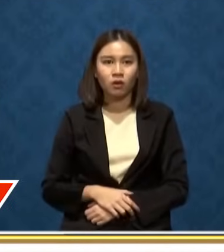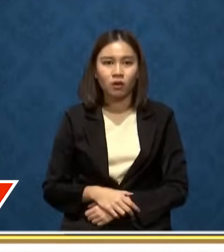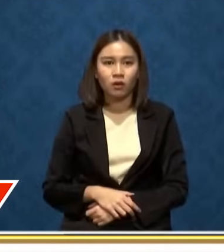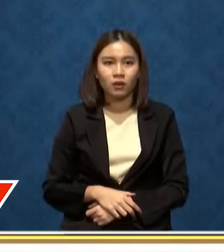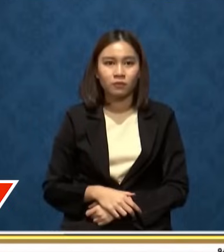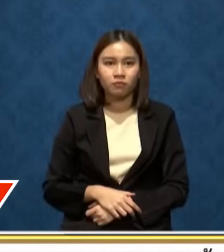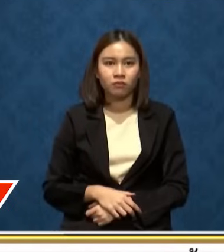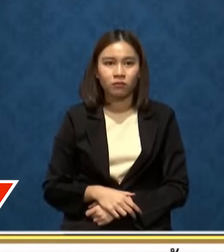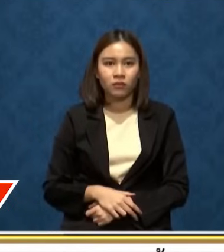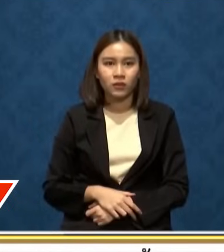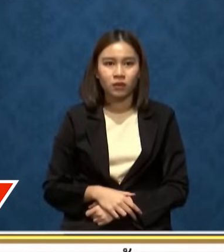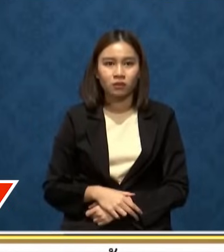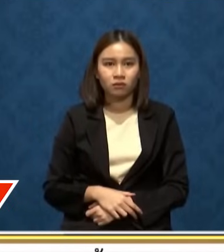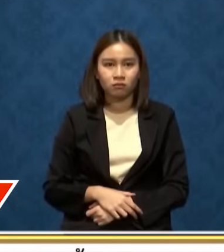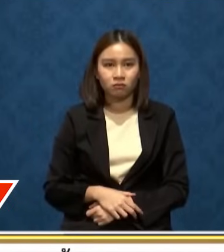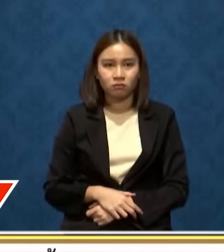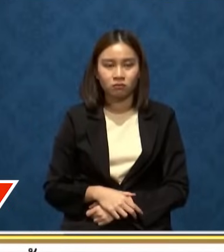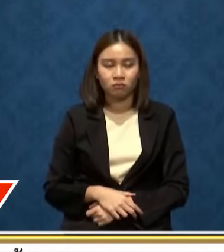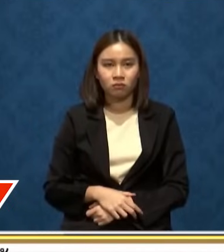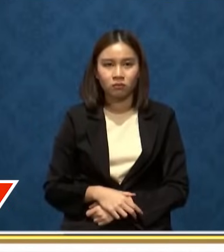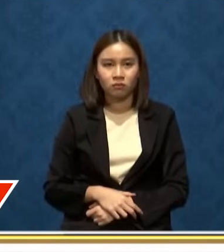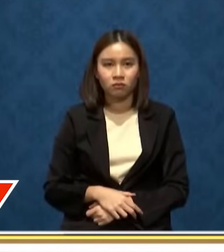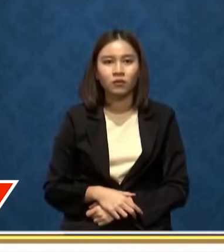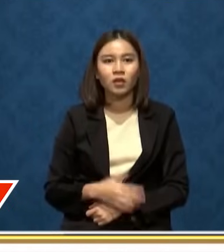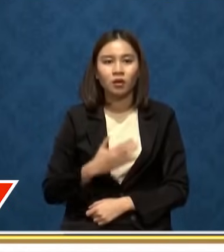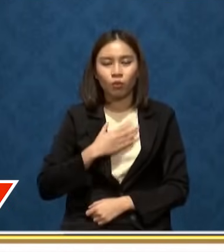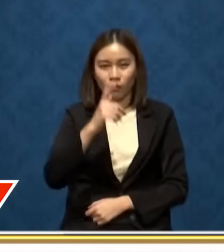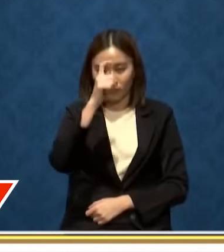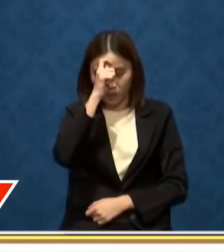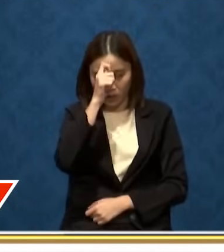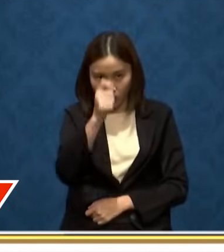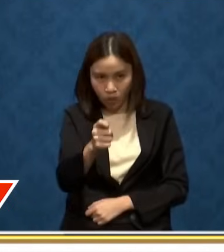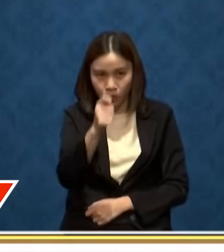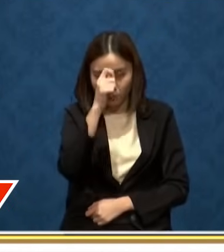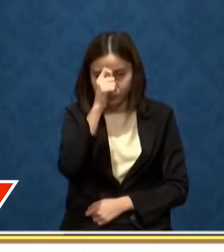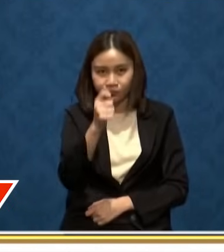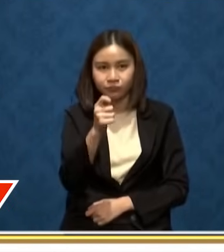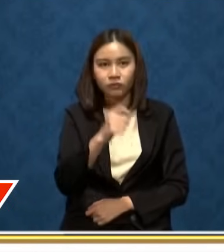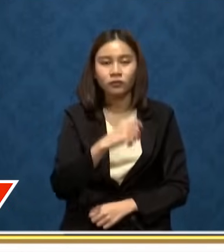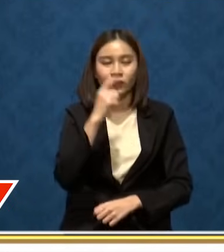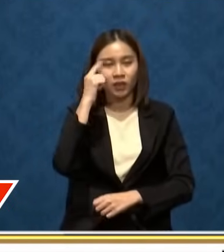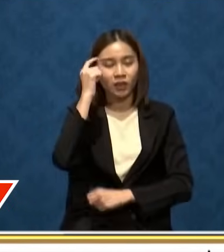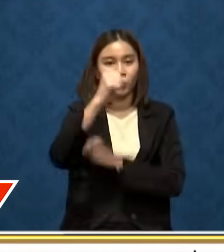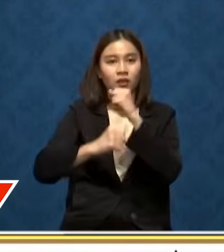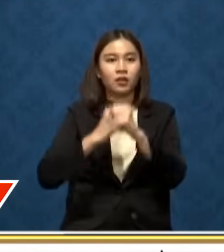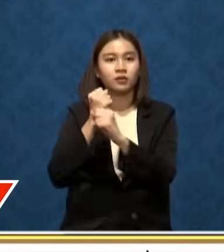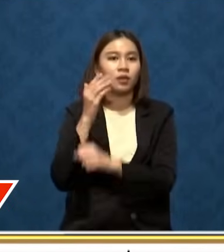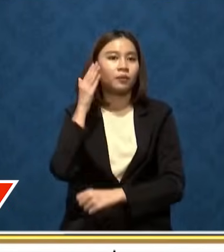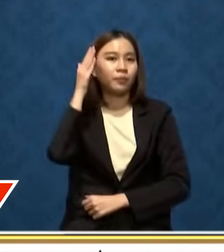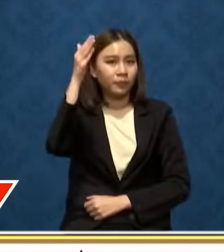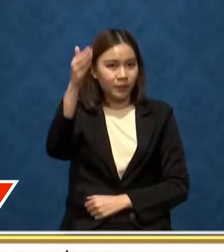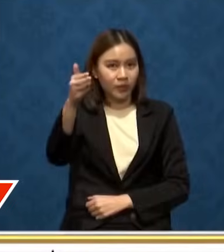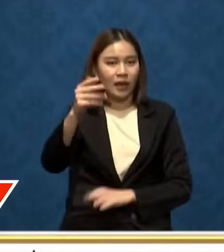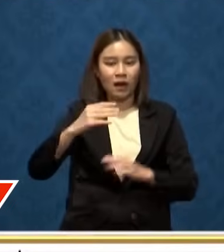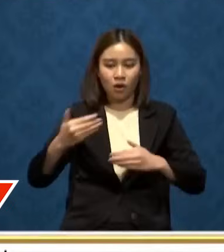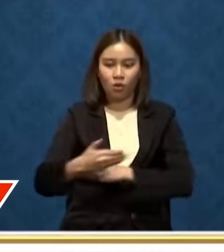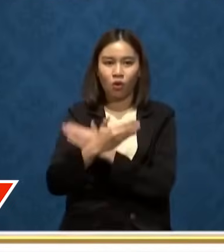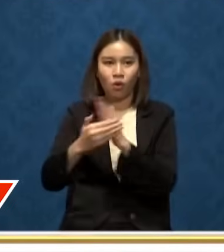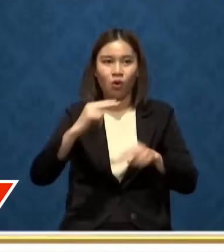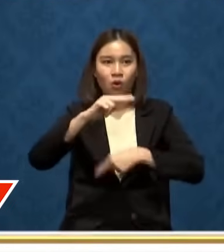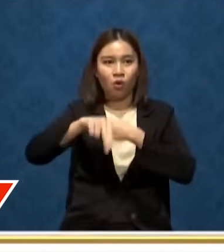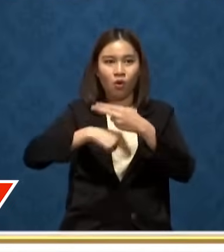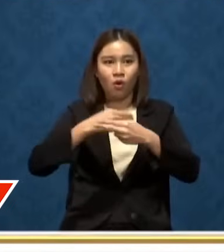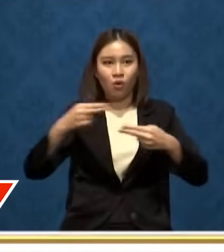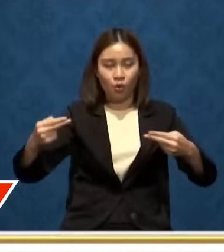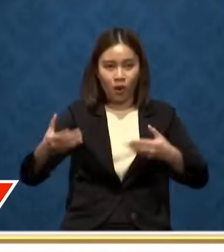าไม่กล้าสอนสังฆราชผมเคารพอาจารย์ผมคิดว่าปีหน้าอาจารย์จะให้ของขวัญที่มีค่าที่สุด